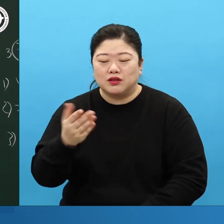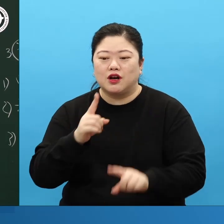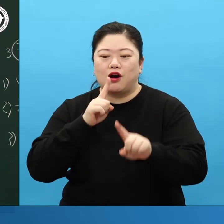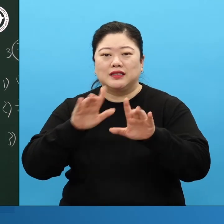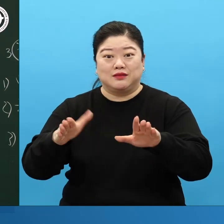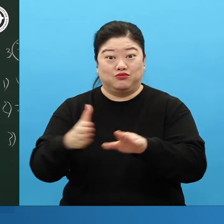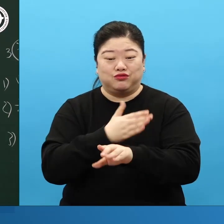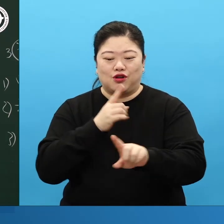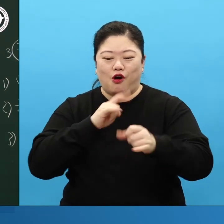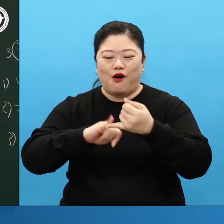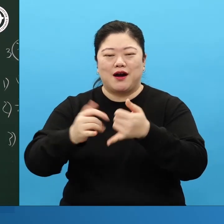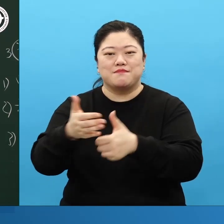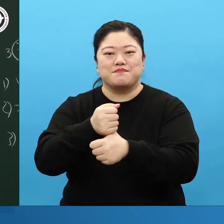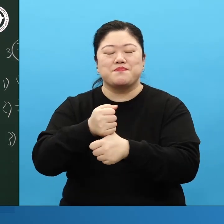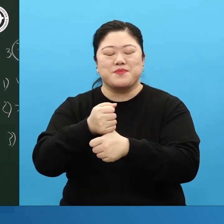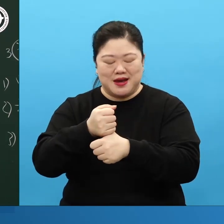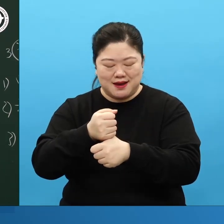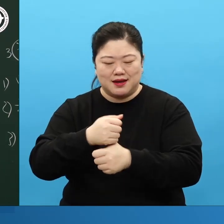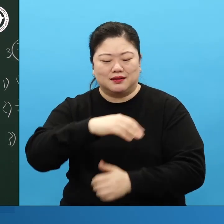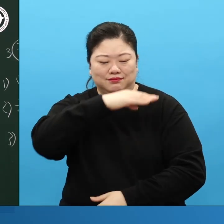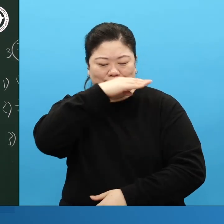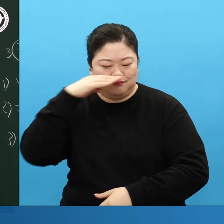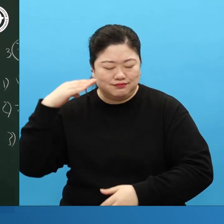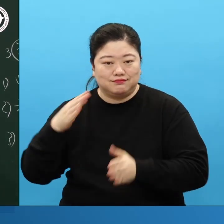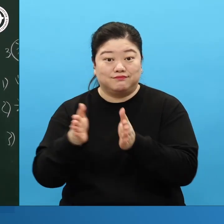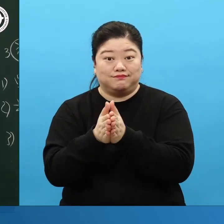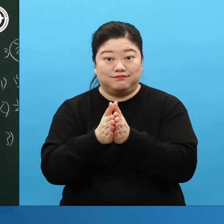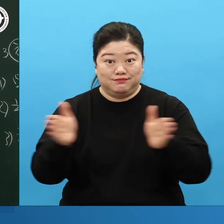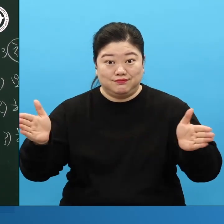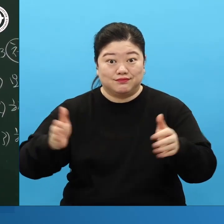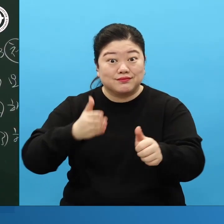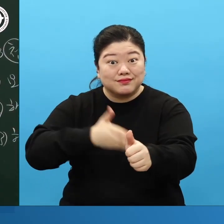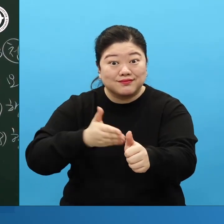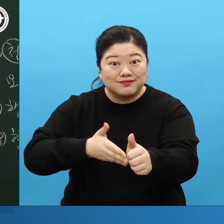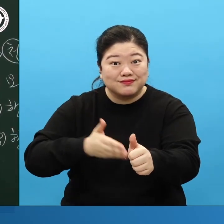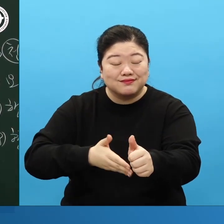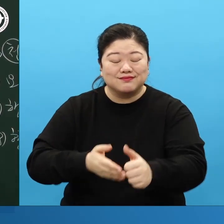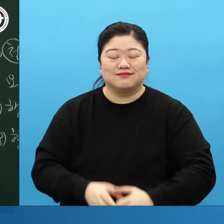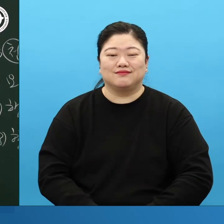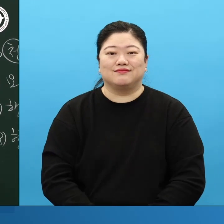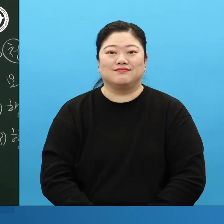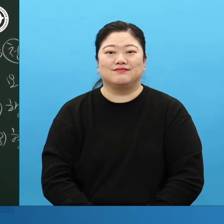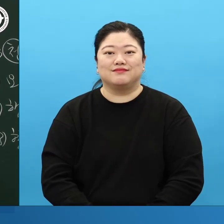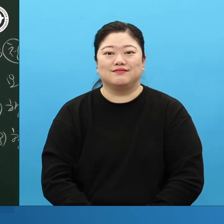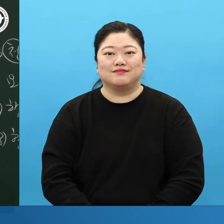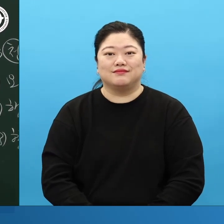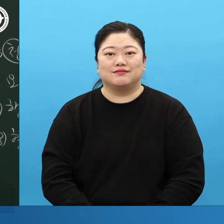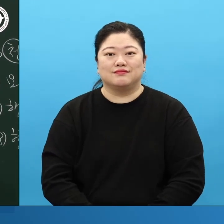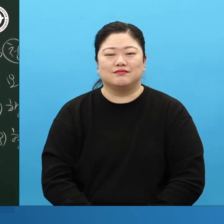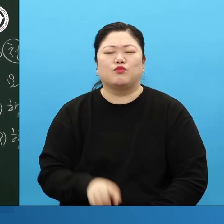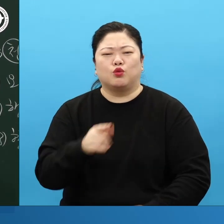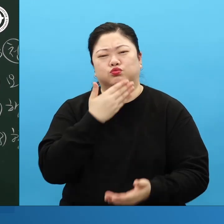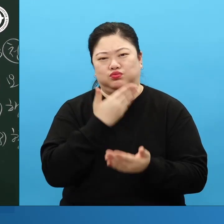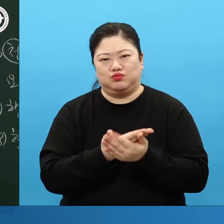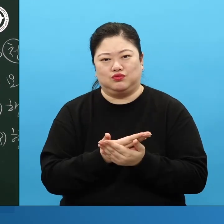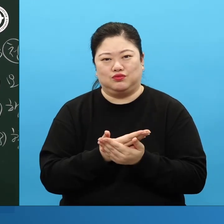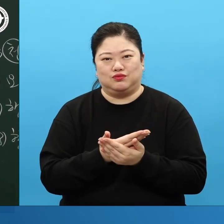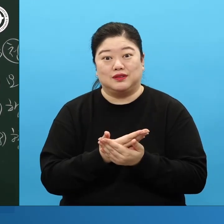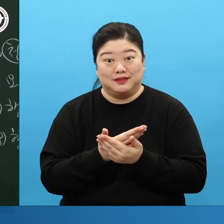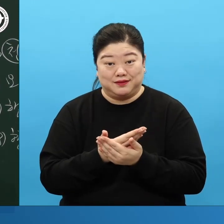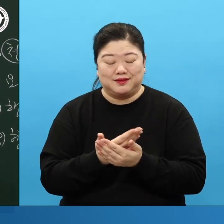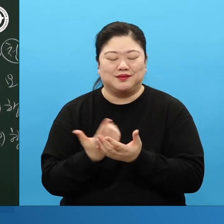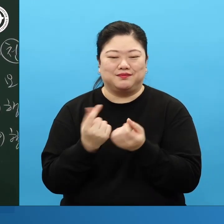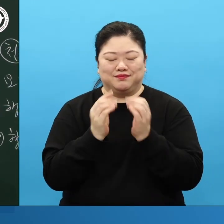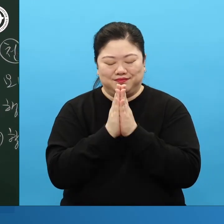붙잡고 지금부터 시작하면 됩니다. Permanentes no tomen cosas incorrectas y sufran, sino desde ahora comiencen con esto correctamente. 중요합니다. Es muy importante. 기도하겠습니다.